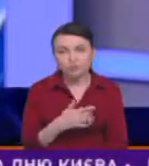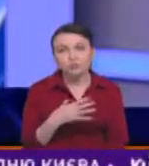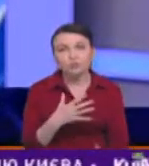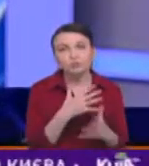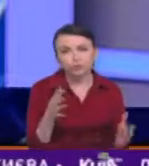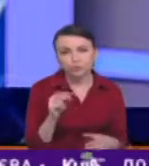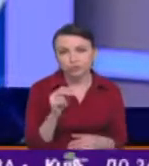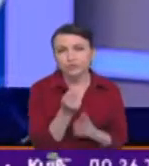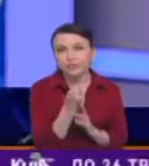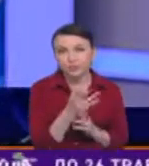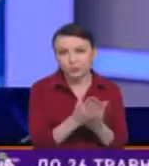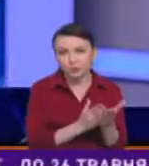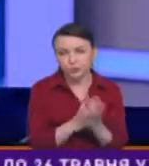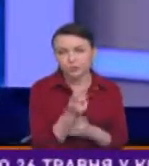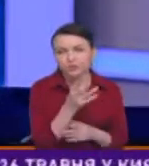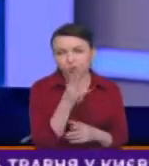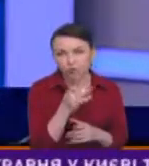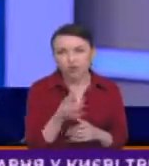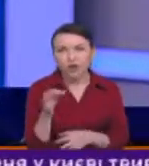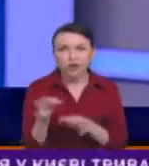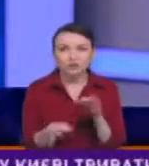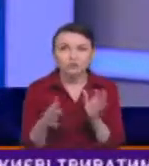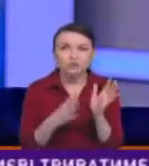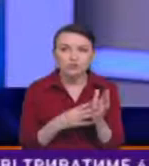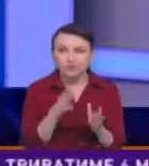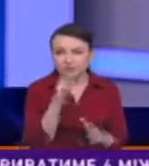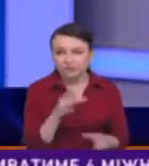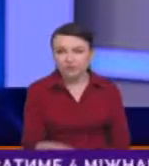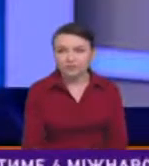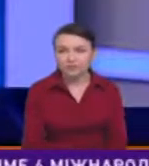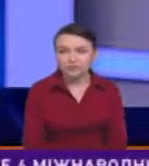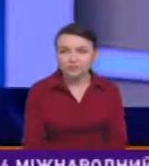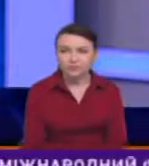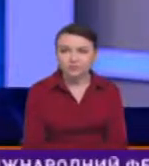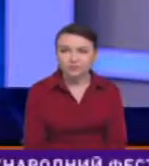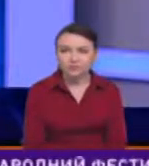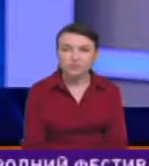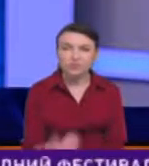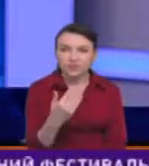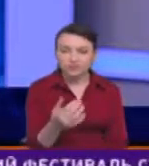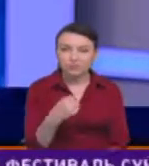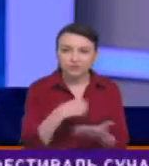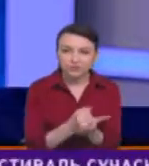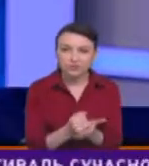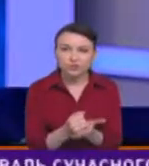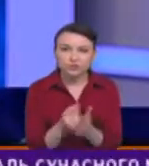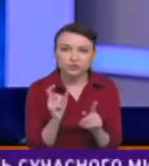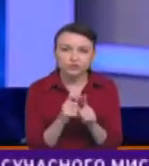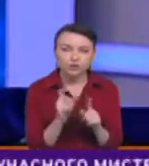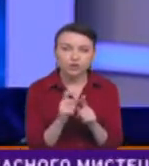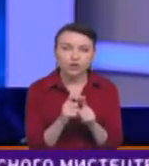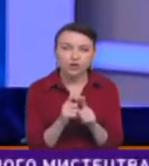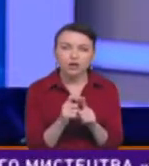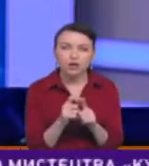я 12 років був депутатом, а суддєю лише 9. Тому я дійсно... Себто ви підтверджуєте слова